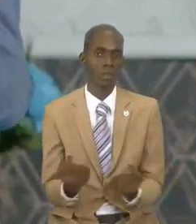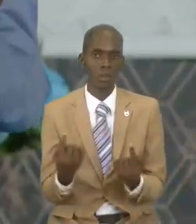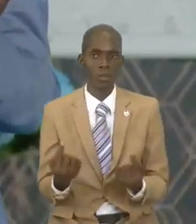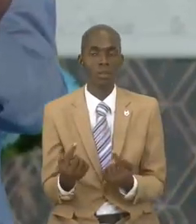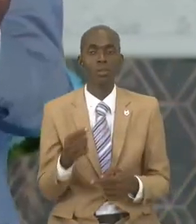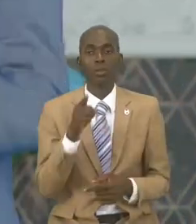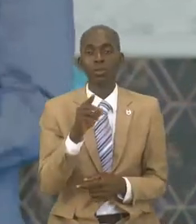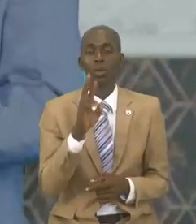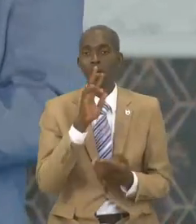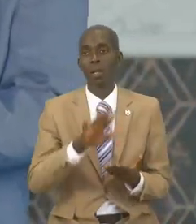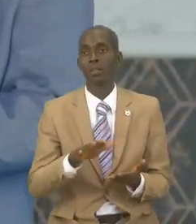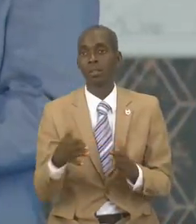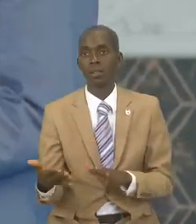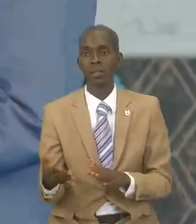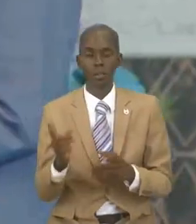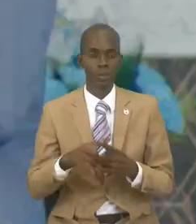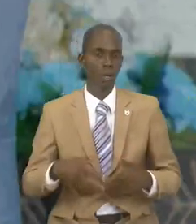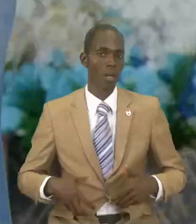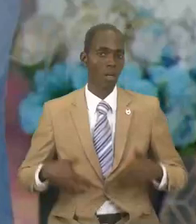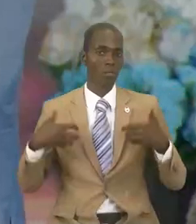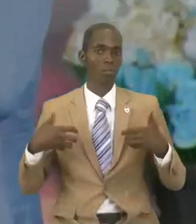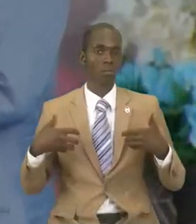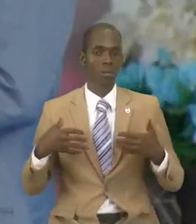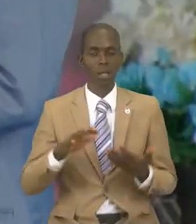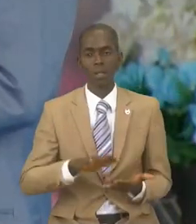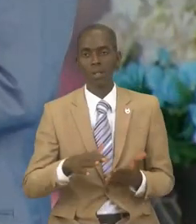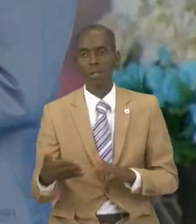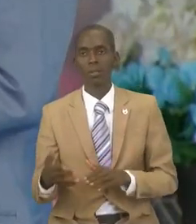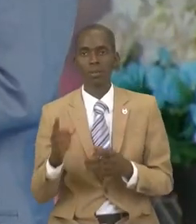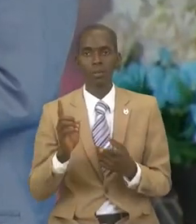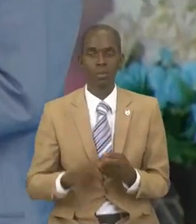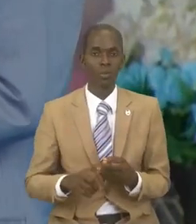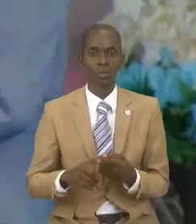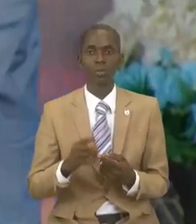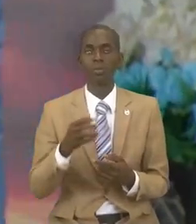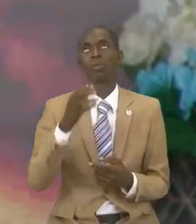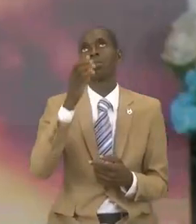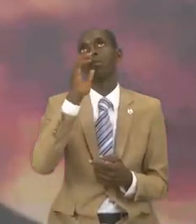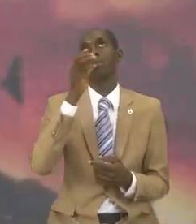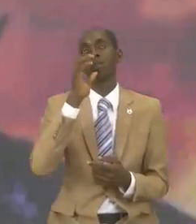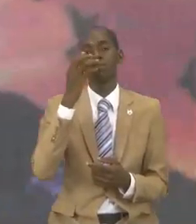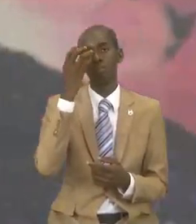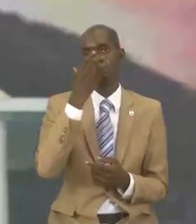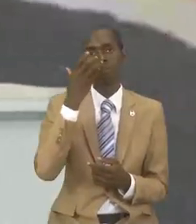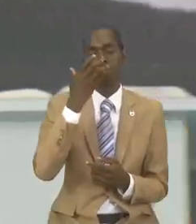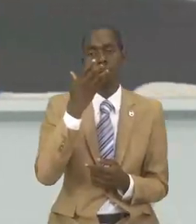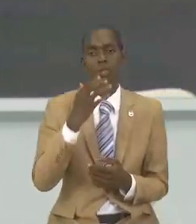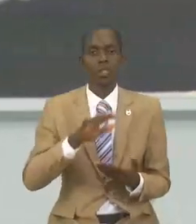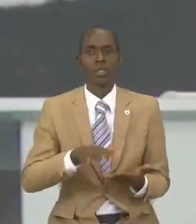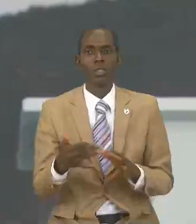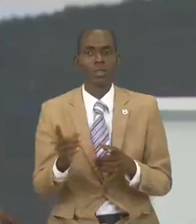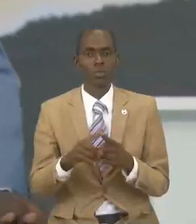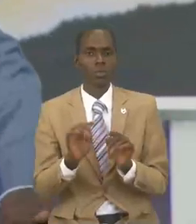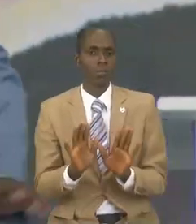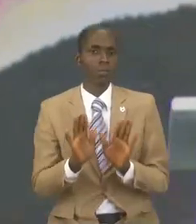manifestations du péché. Vous êtes mort à la colère, vous êtes mort à la colère, à la colle du moins, vous êtes